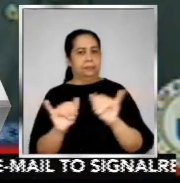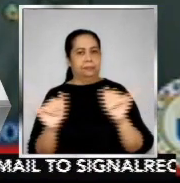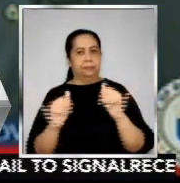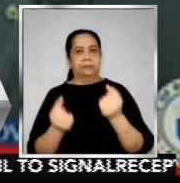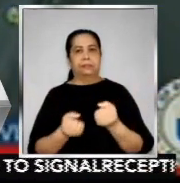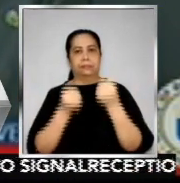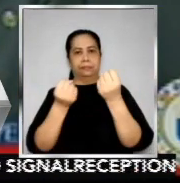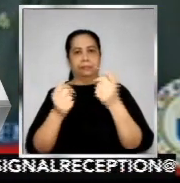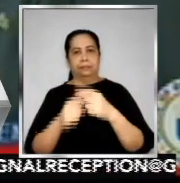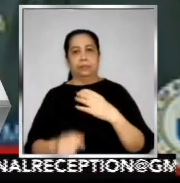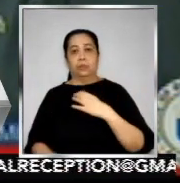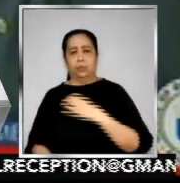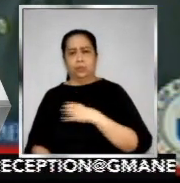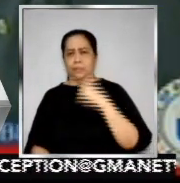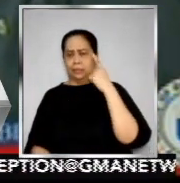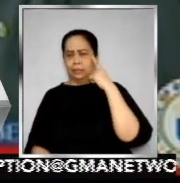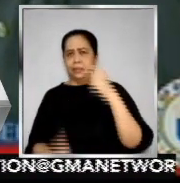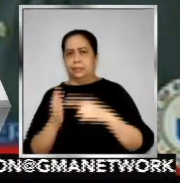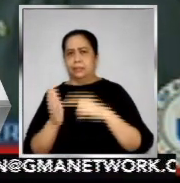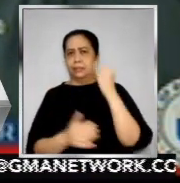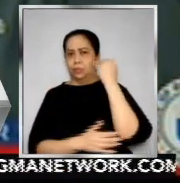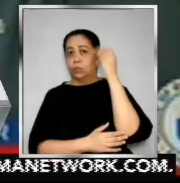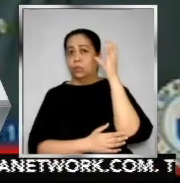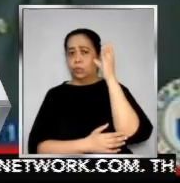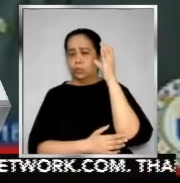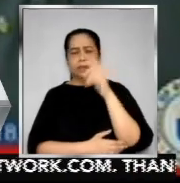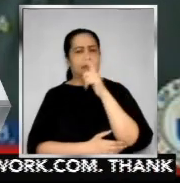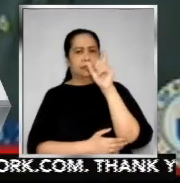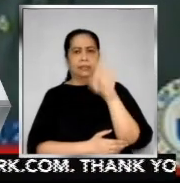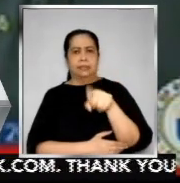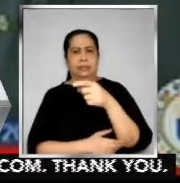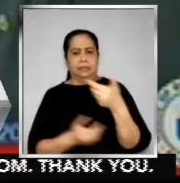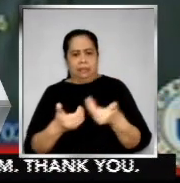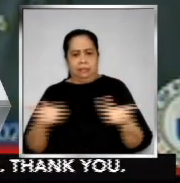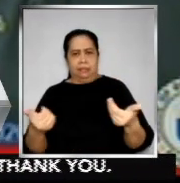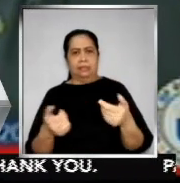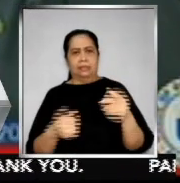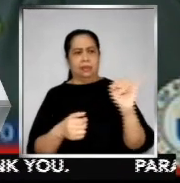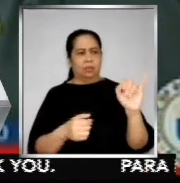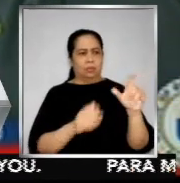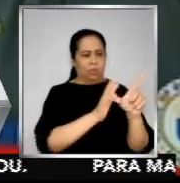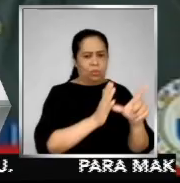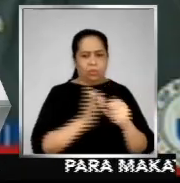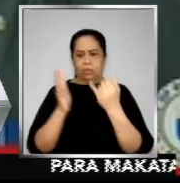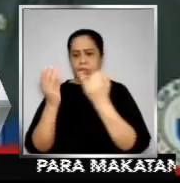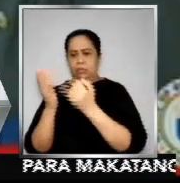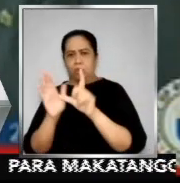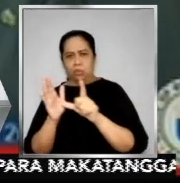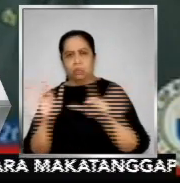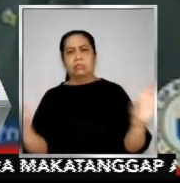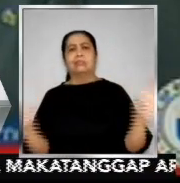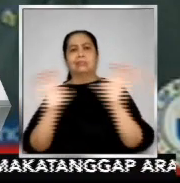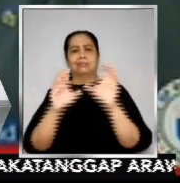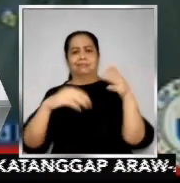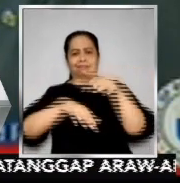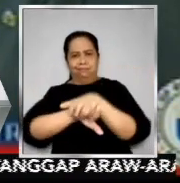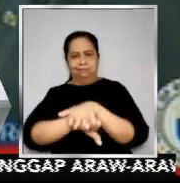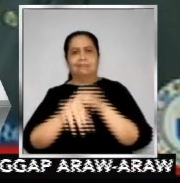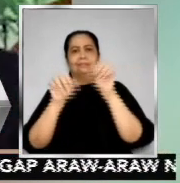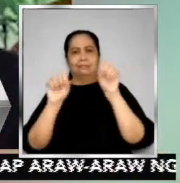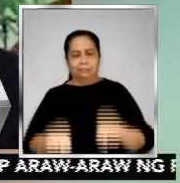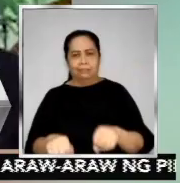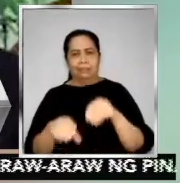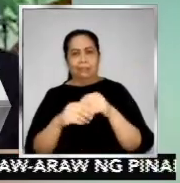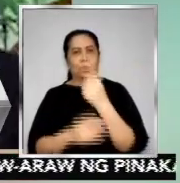ni Representative Junicua, hindi na kailangan ng hiwalay na indemnity law kung maaari nang ilagay ang mga kailangang provision sa iisang